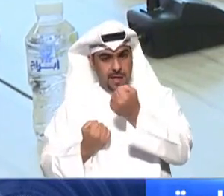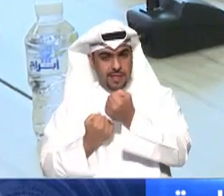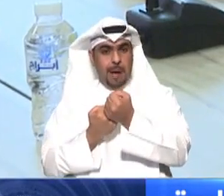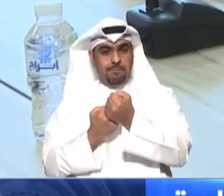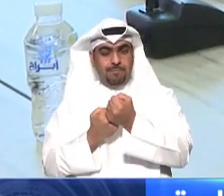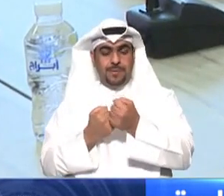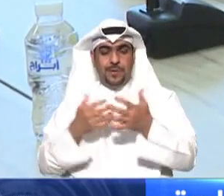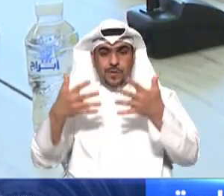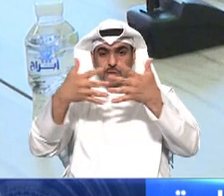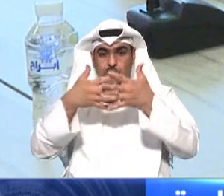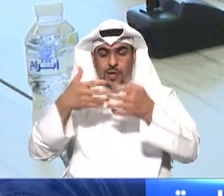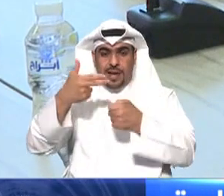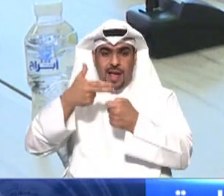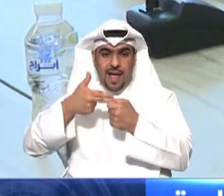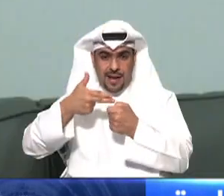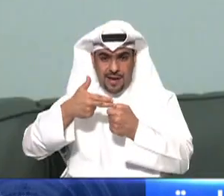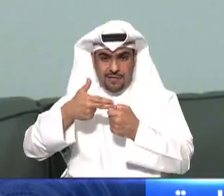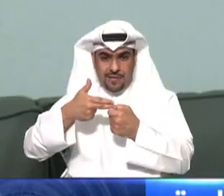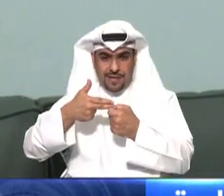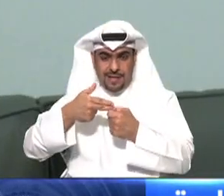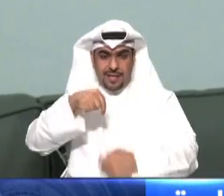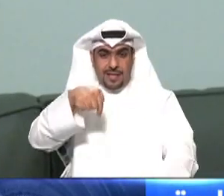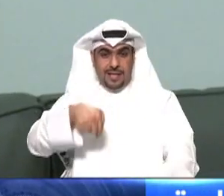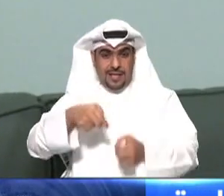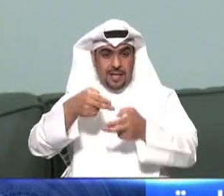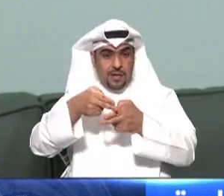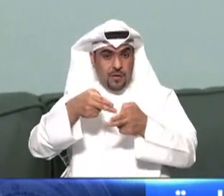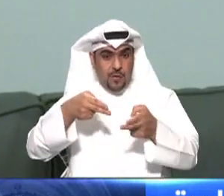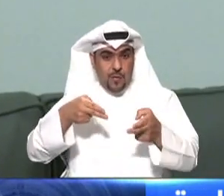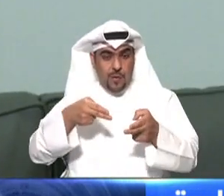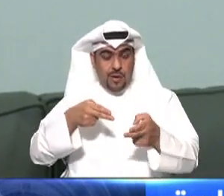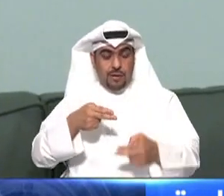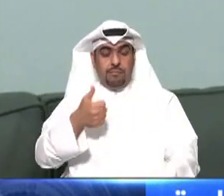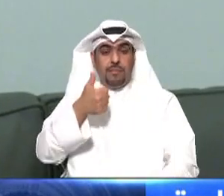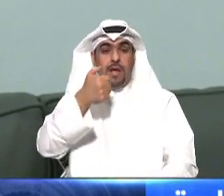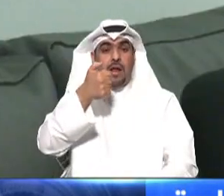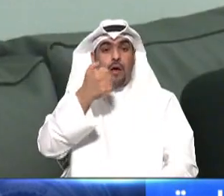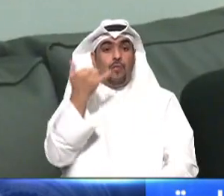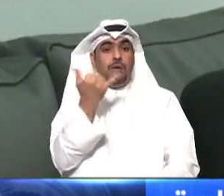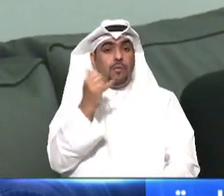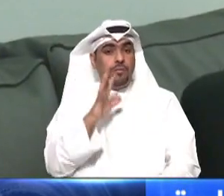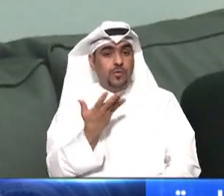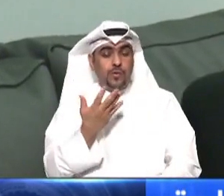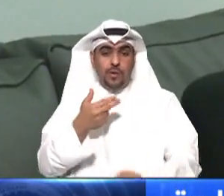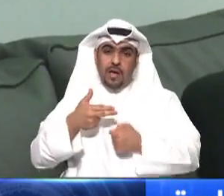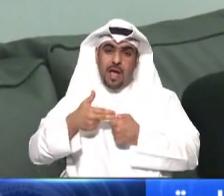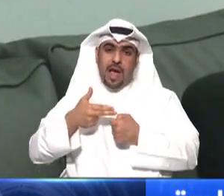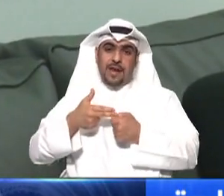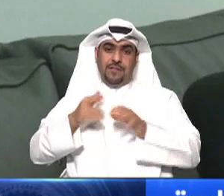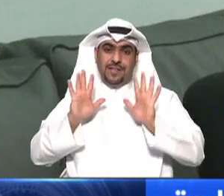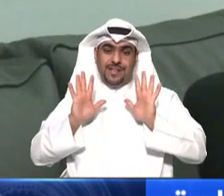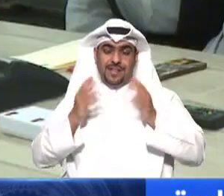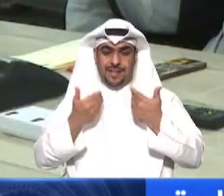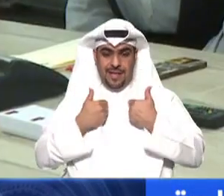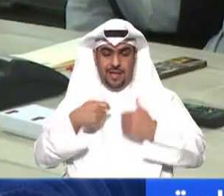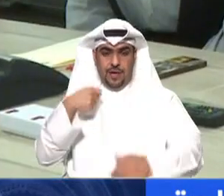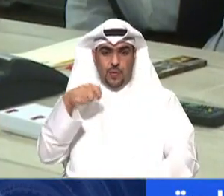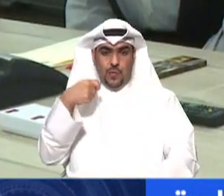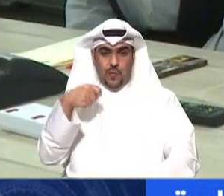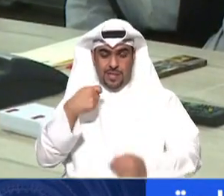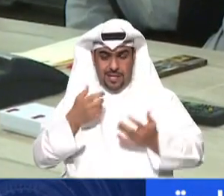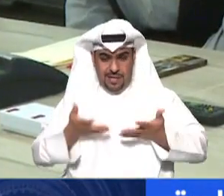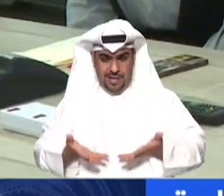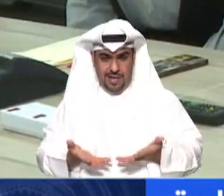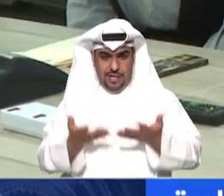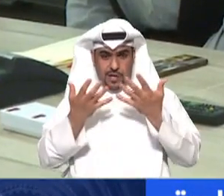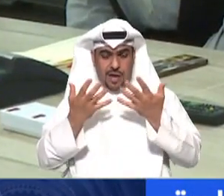طبعا كما تعلمون إنتاج النفط يمثل هو العصب الأساسي في اقتصاد دولة الكويت، وإحنا في وزارة الأشغال عندنا هدف استراتيجي هو